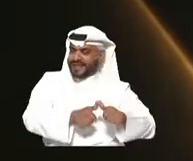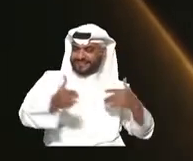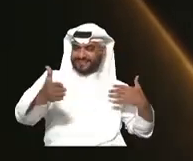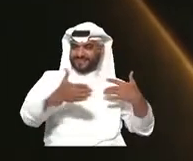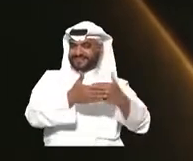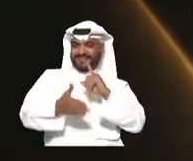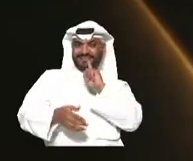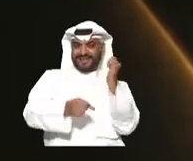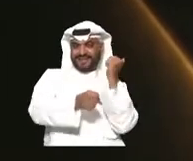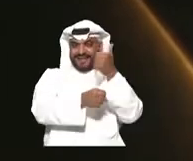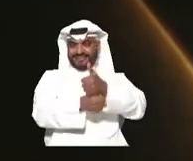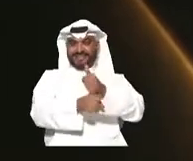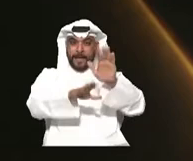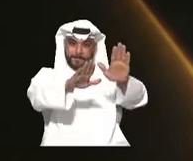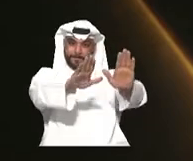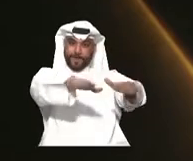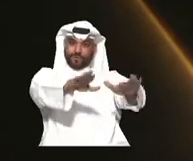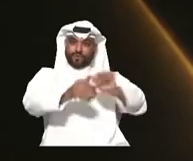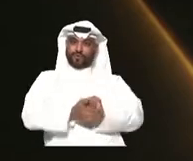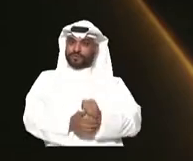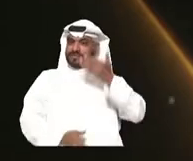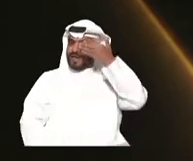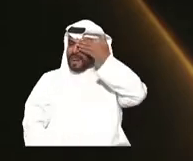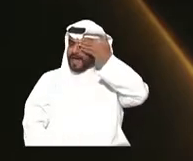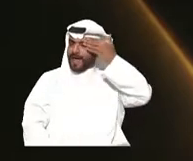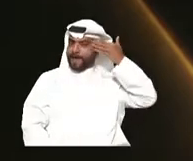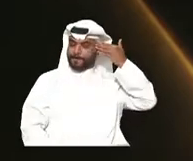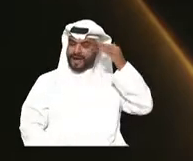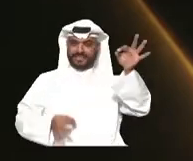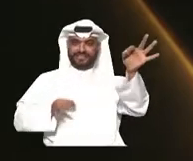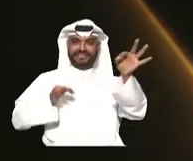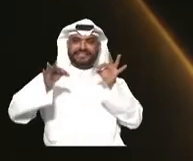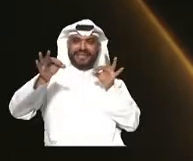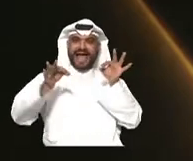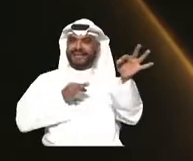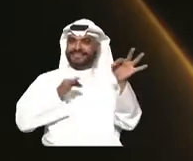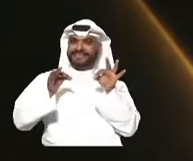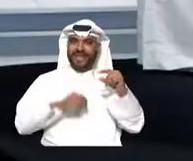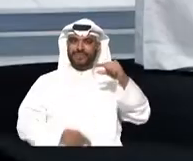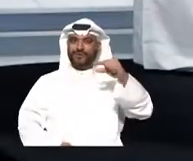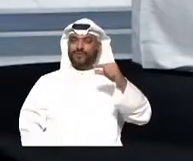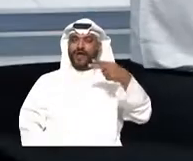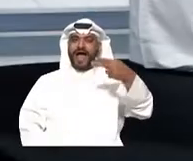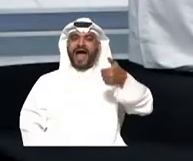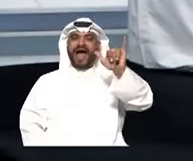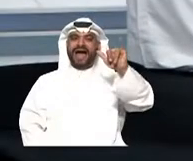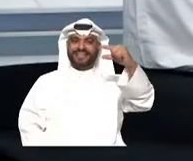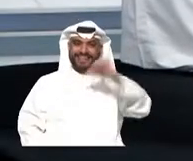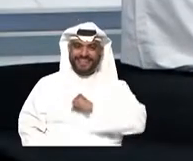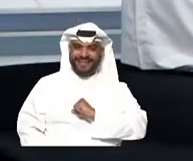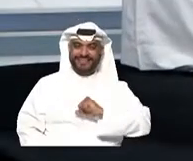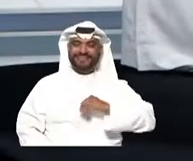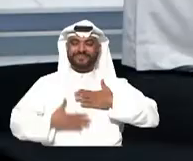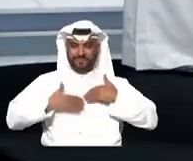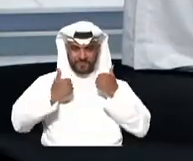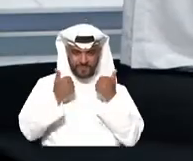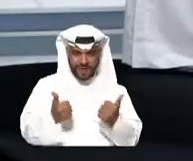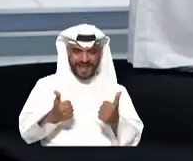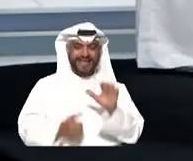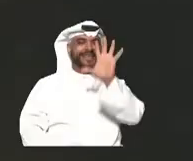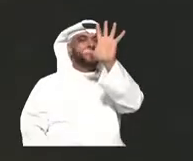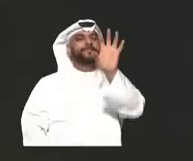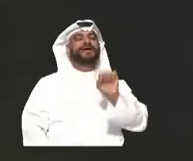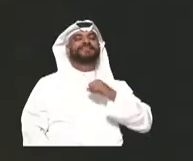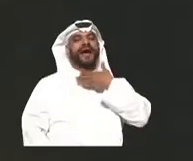في الاستديو للتحليل الأكاديمي المحلل السياسي الدكتور عايد المنع. مساء الخير دكتور. مساء الخير. مرحبا بكم. بداية